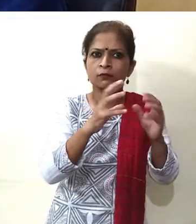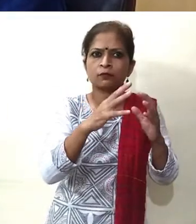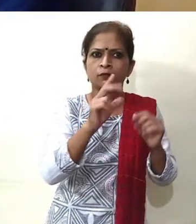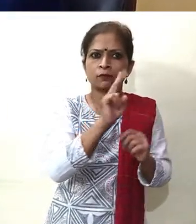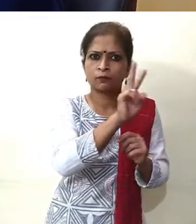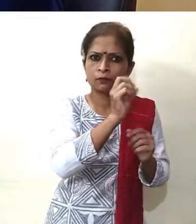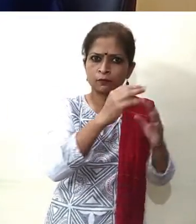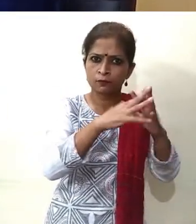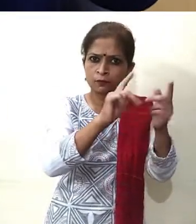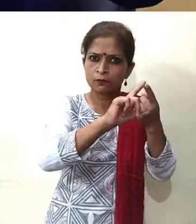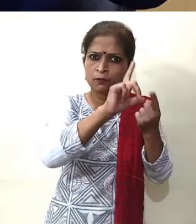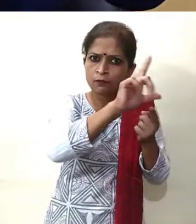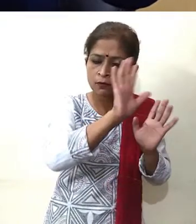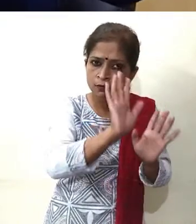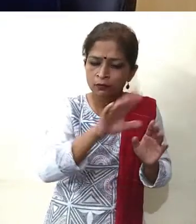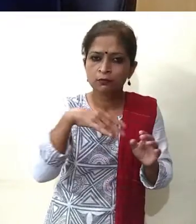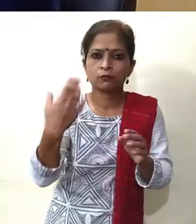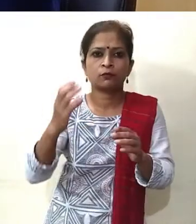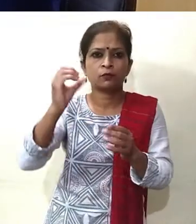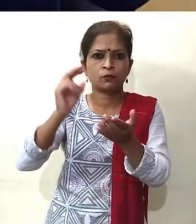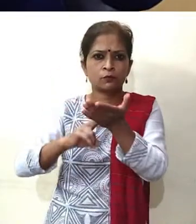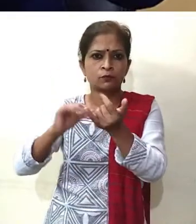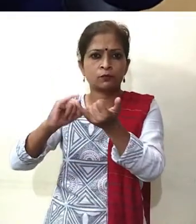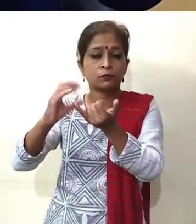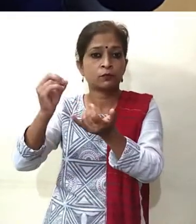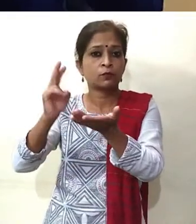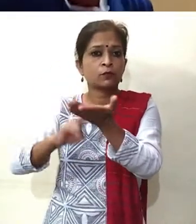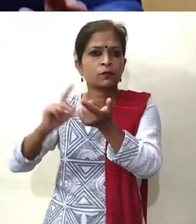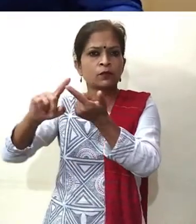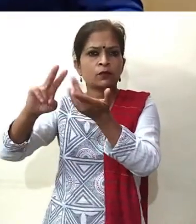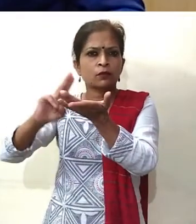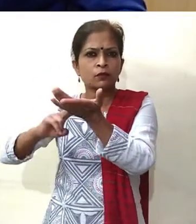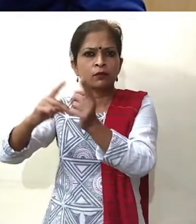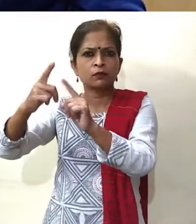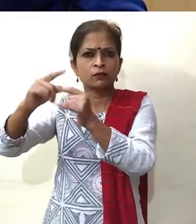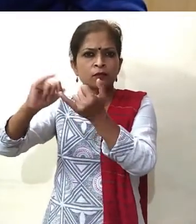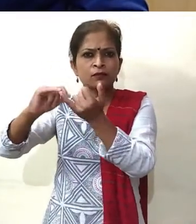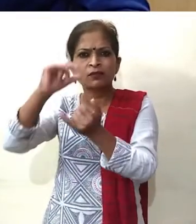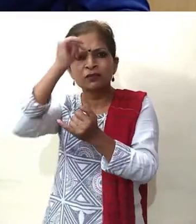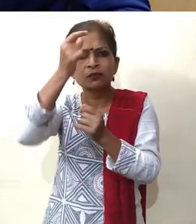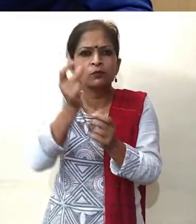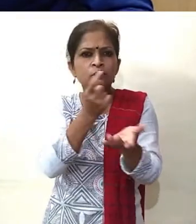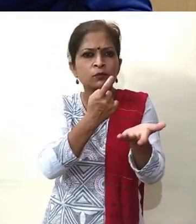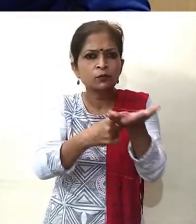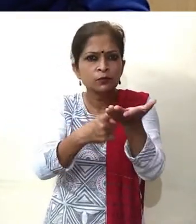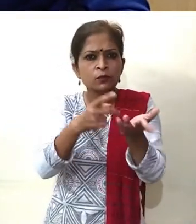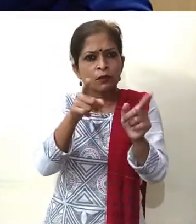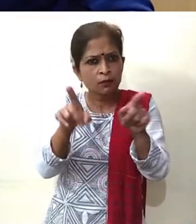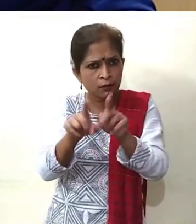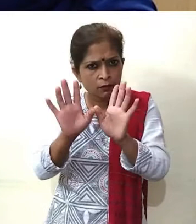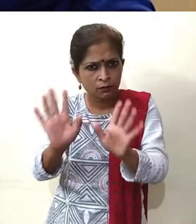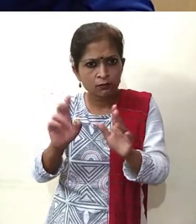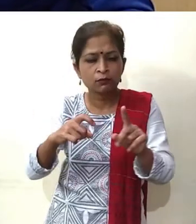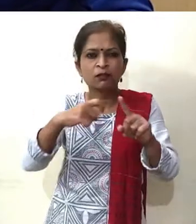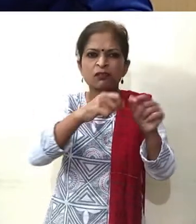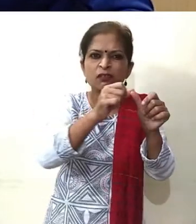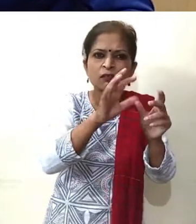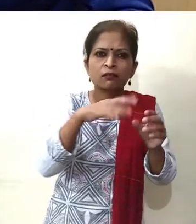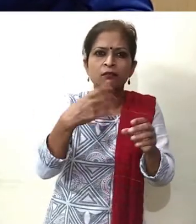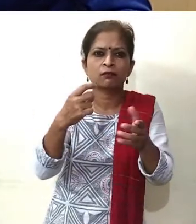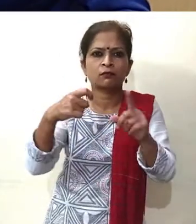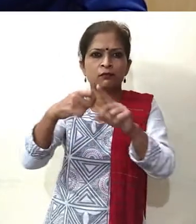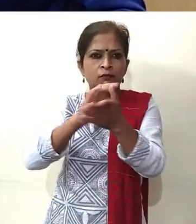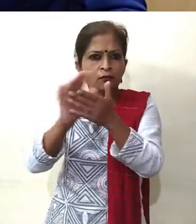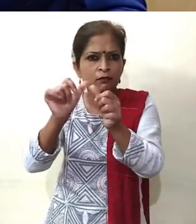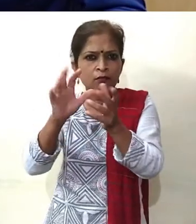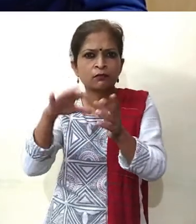पर पूरा स्पेक्ट्रम या पूरी छटा नहीं होती। कहने का मतलब है कि जैसे हम क ख ग घ ङ बोलते हैं ना, क ख ग घ, सारी